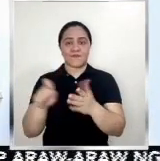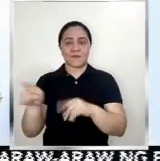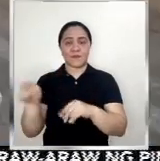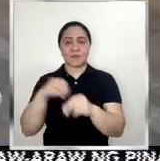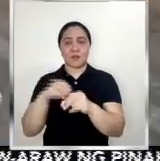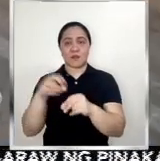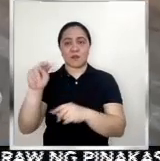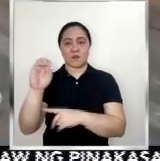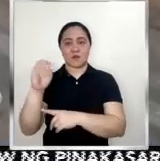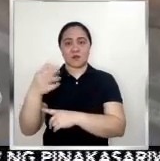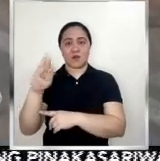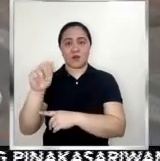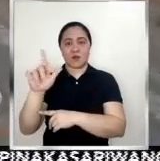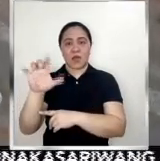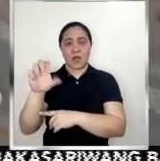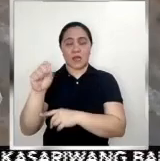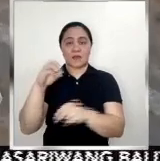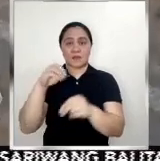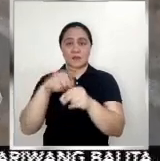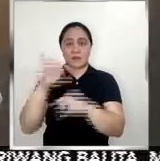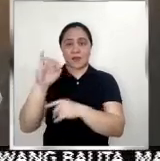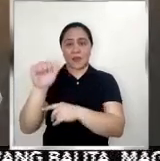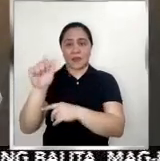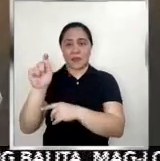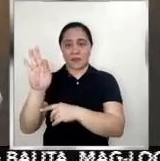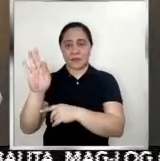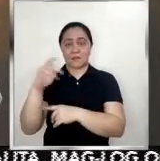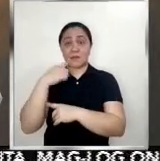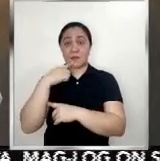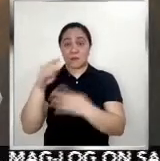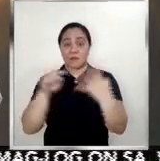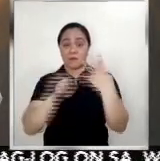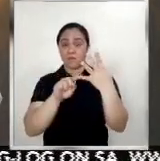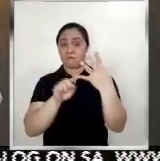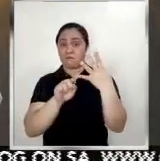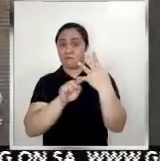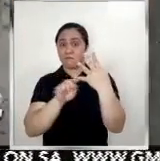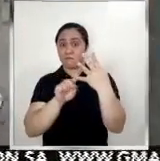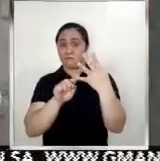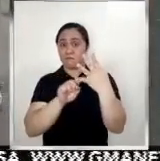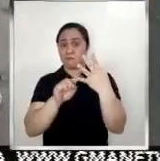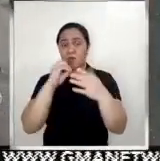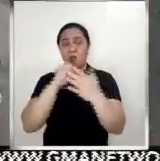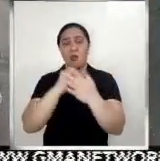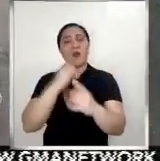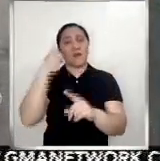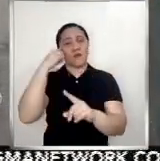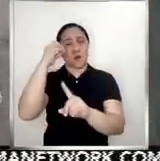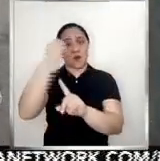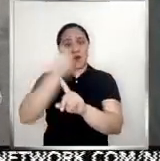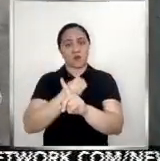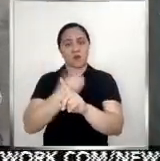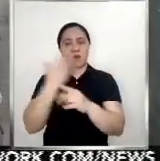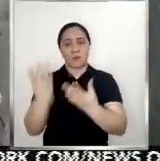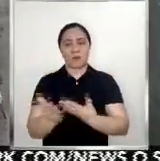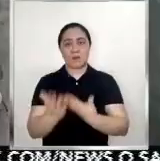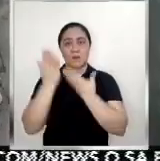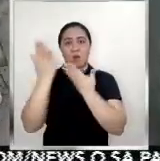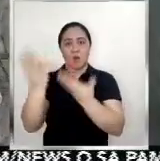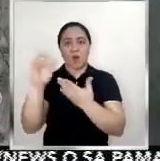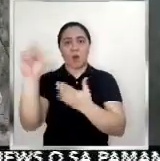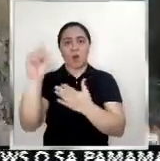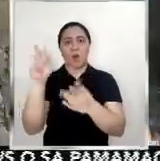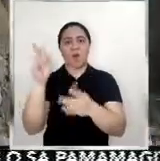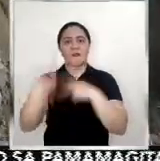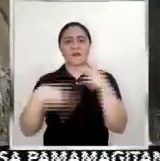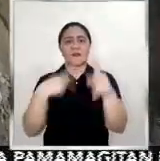IATF, posibleng sa huling linggo ng Oktubre magkaroon na sila ng rekomendasyon sa Pangulo kung anong community quarantine ang ipatutupad sa